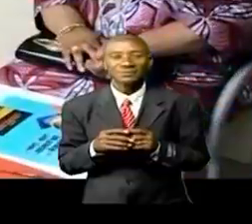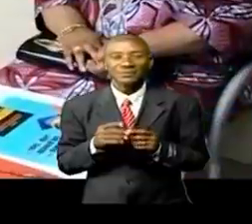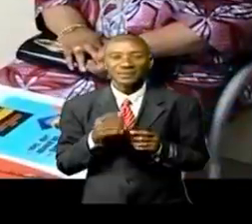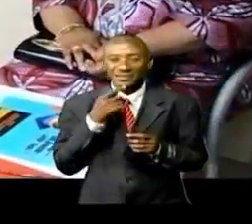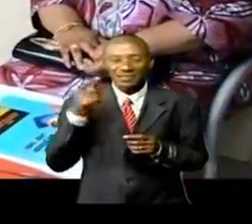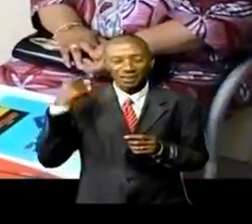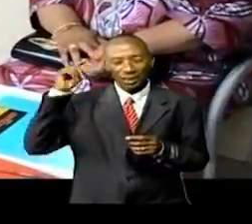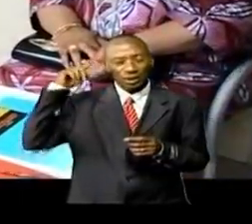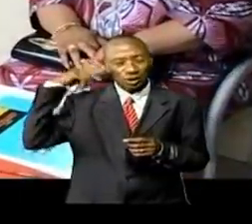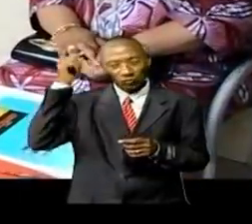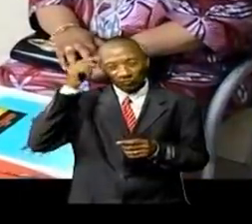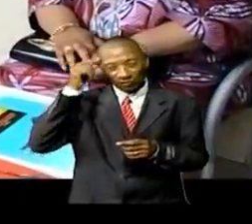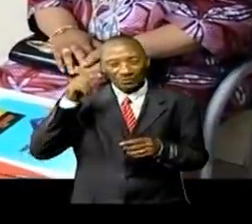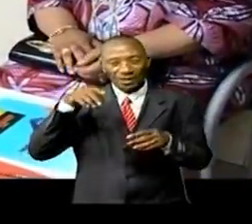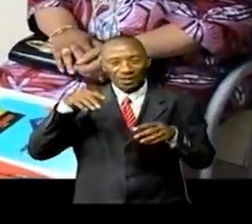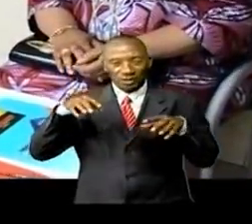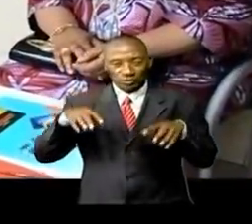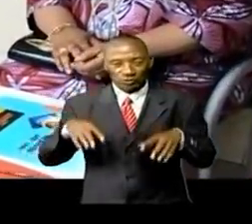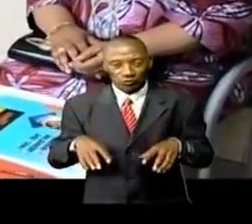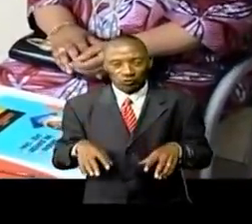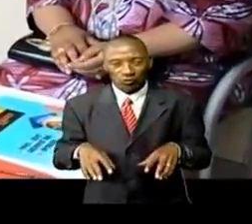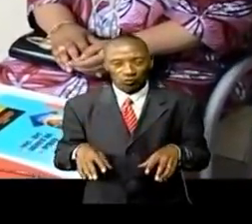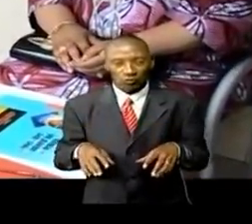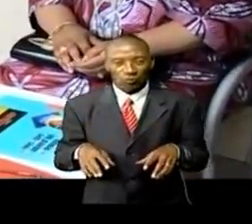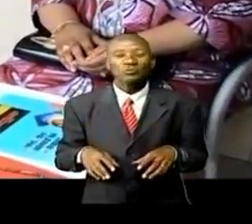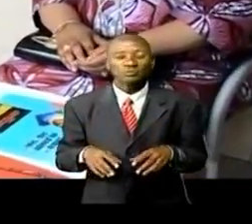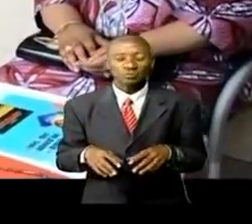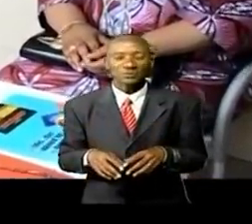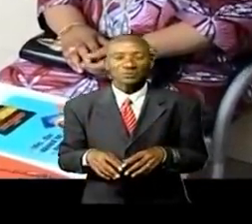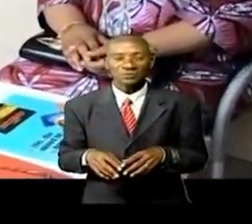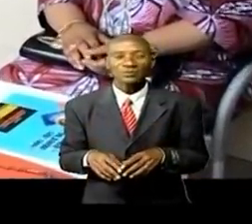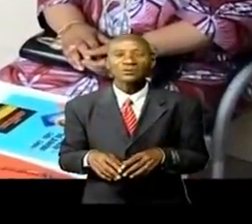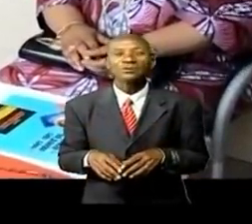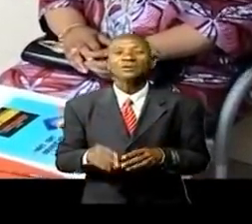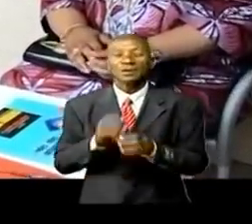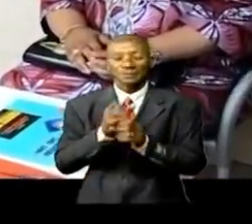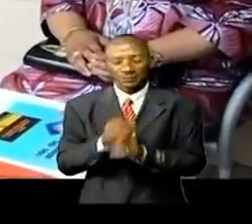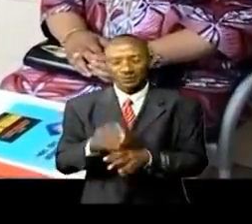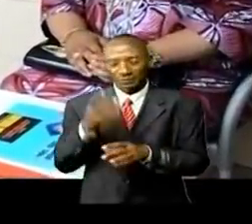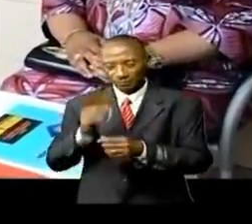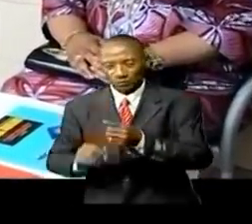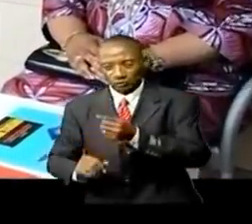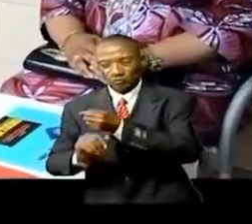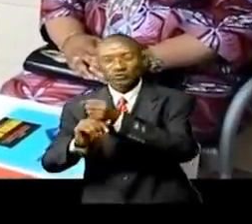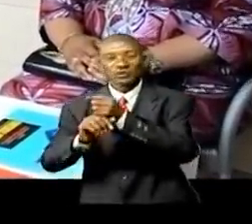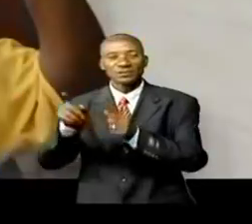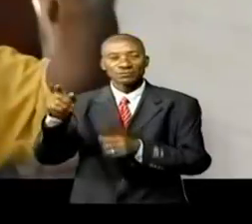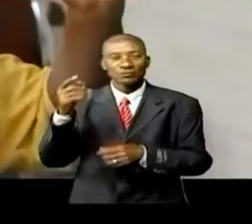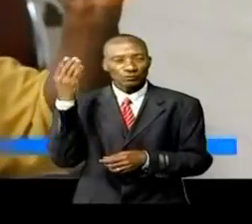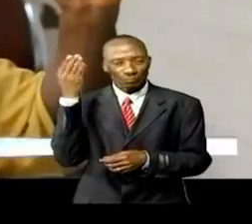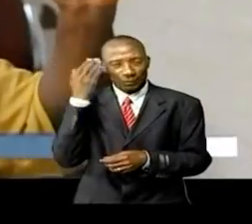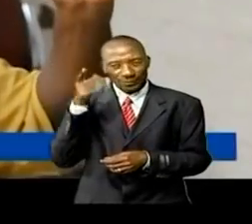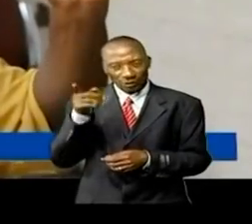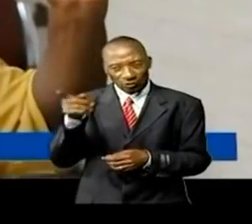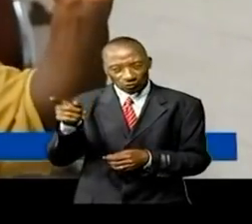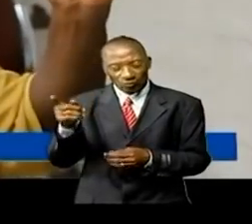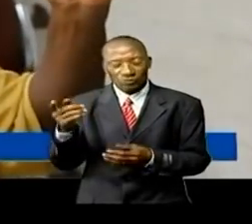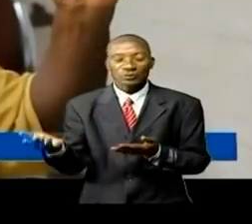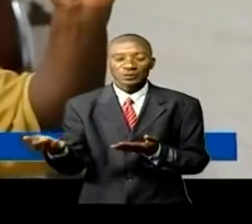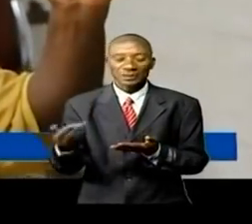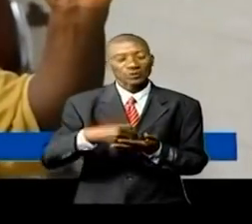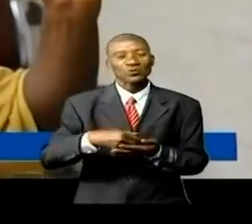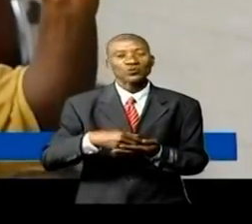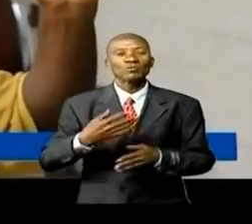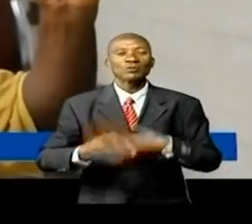du gouvernement de la République afin de trouver des voies et moyens en vue de répondre à ces différentes revendications liées